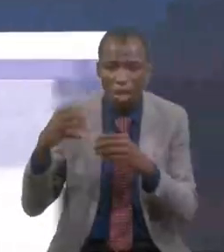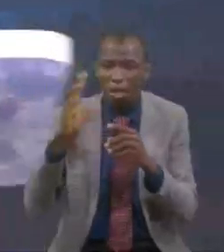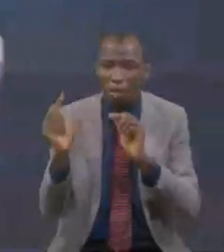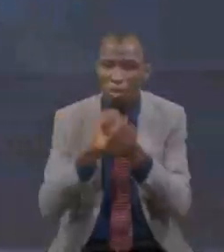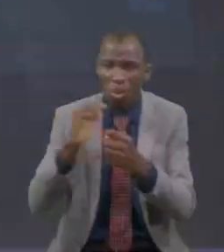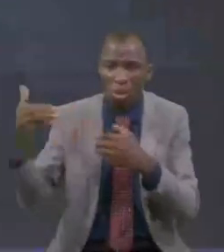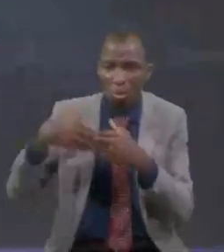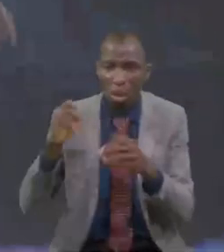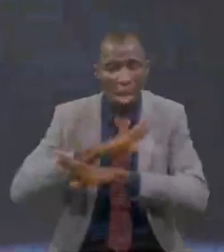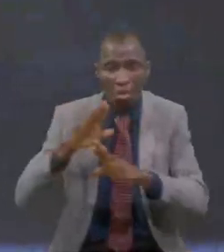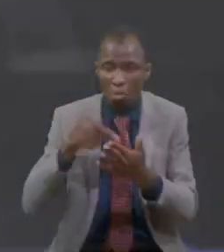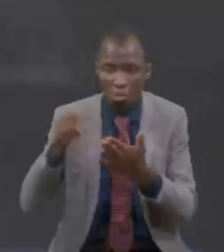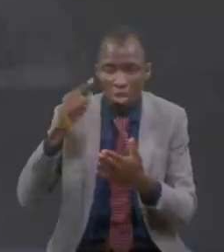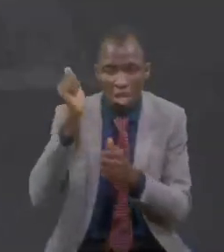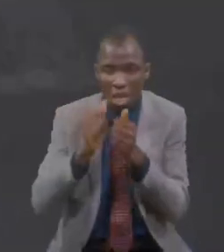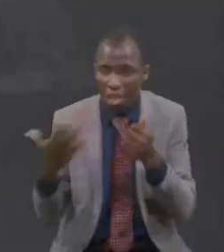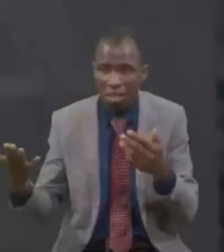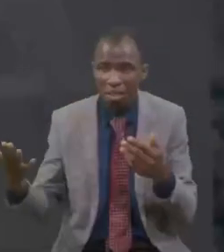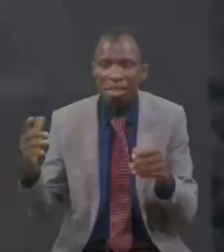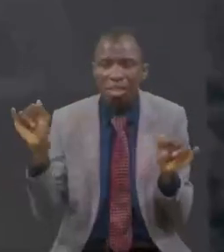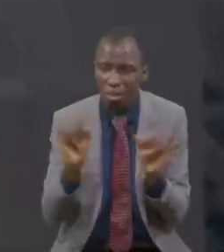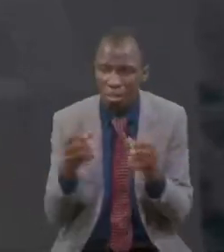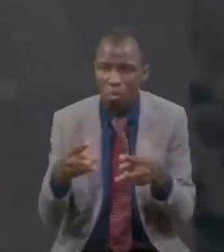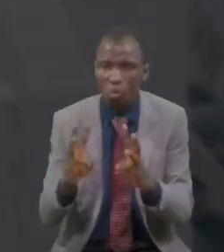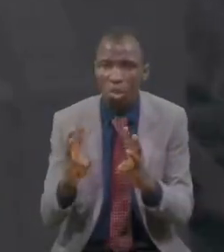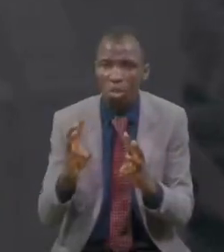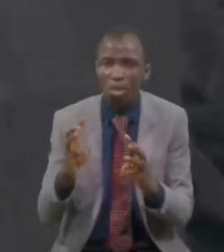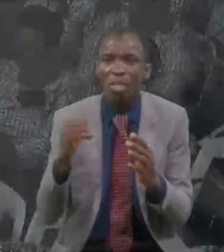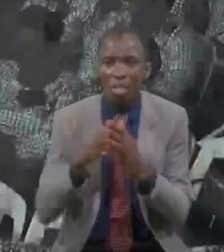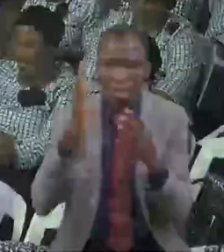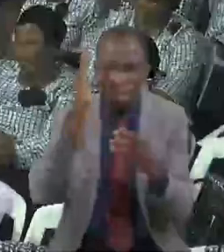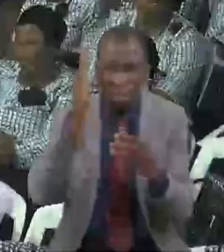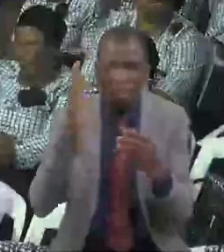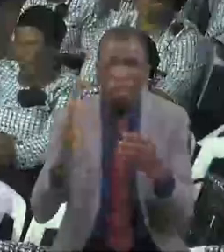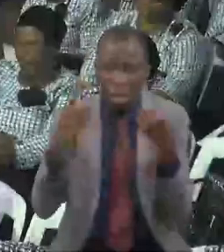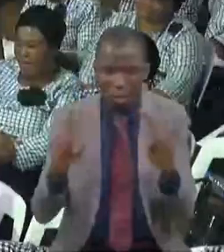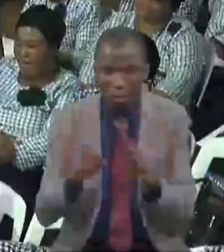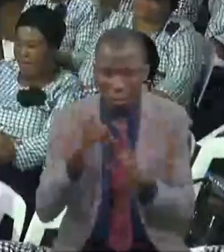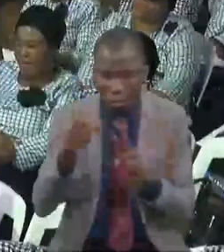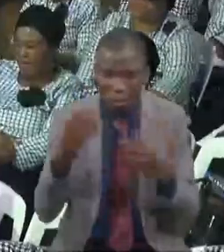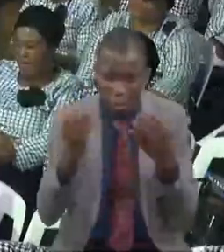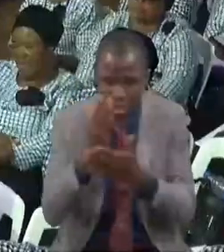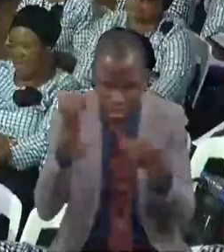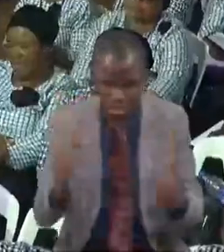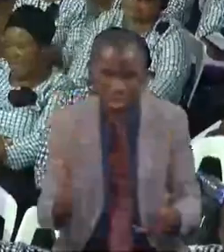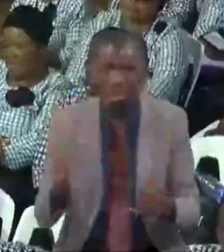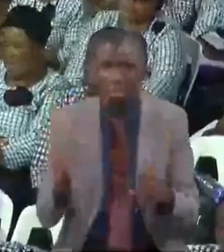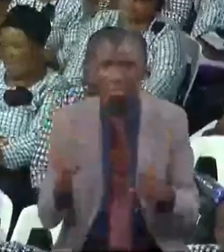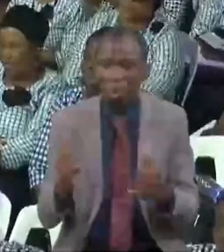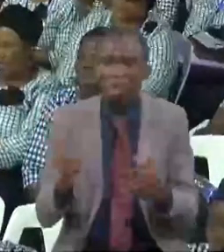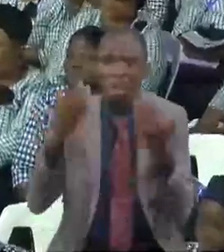je n'ai rien payé de la même manière cela vous arrivera maintenant le